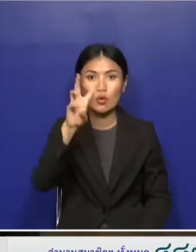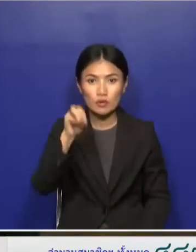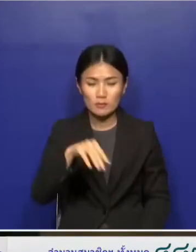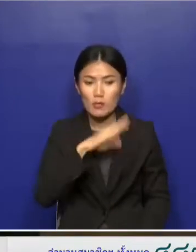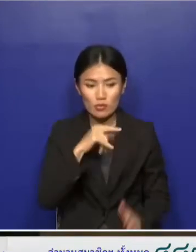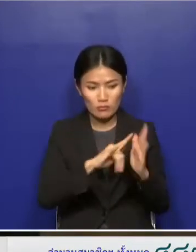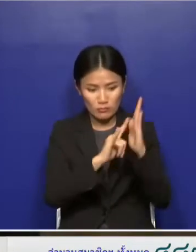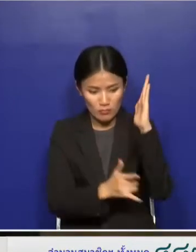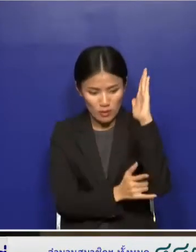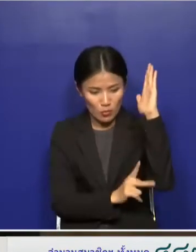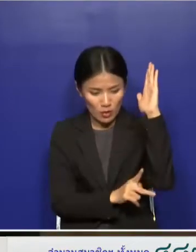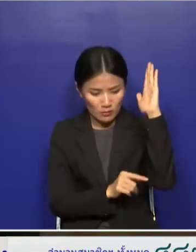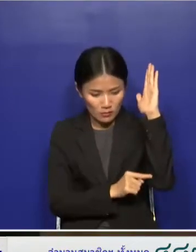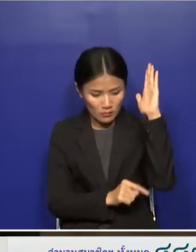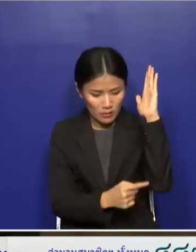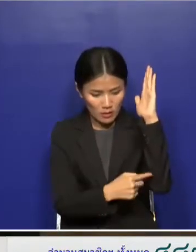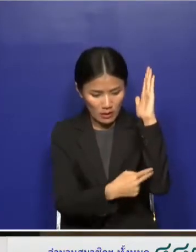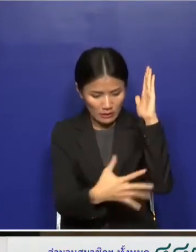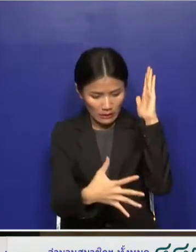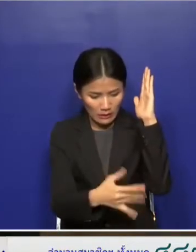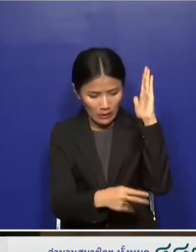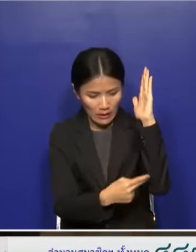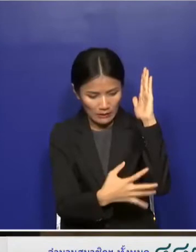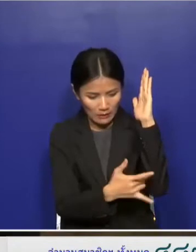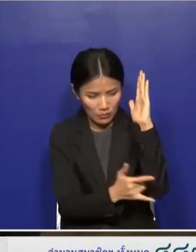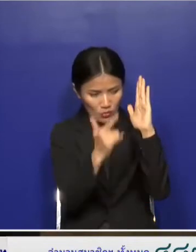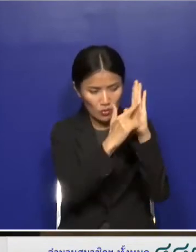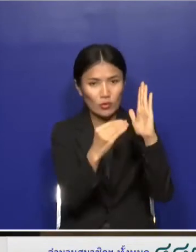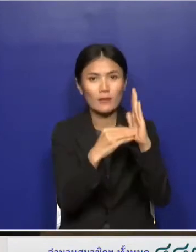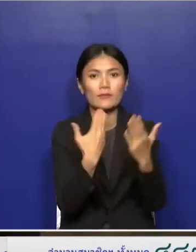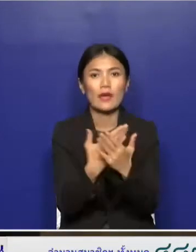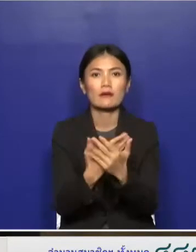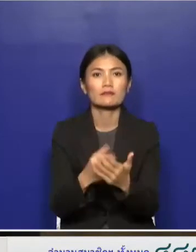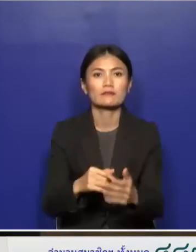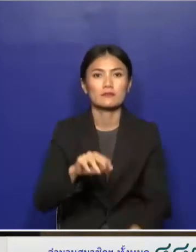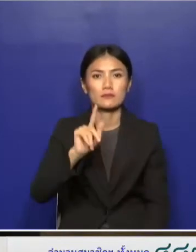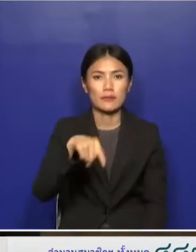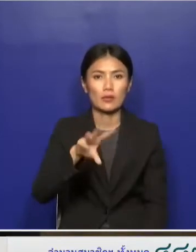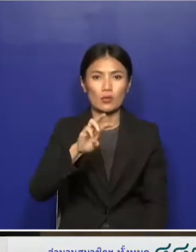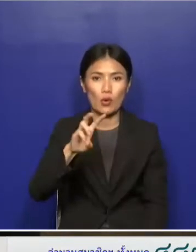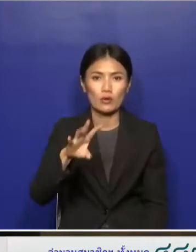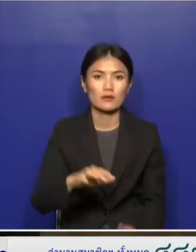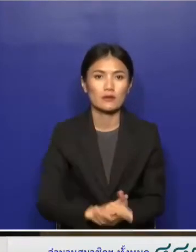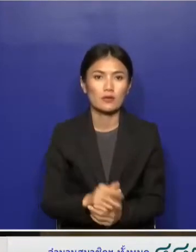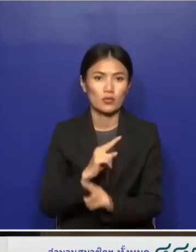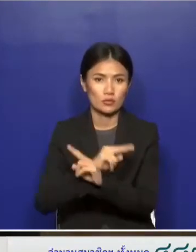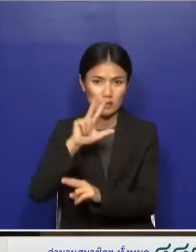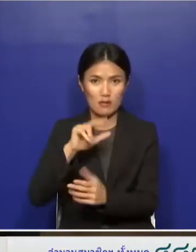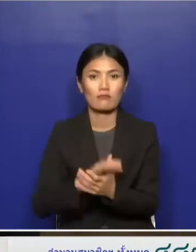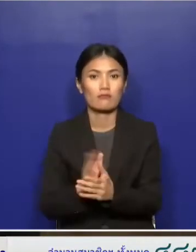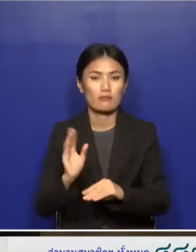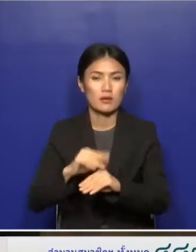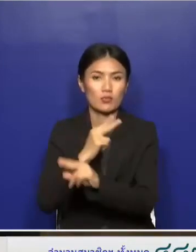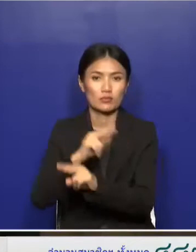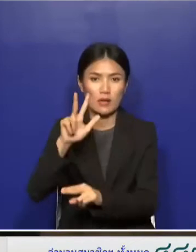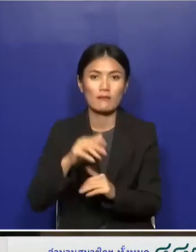แล้วนั่งเครื่องบินจากหาดใหญ่ขับมากรุงเทพเนี่ยราคาเริ่มต้นคือ 1,600 บาทนะครับ3เท่านะครับหรือเอาราคาปกติ